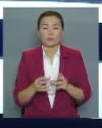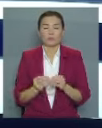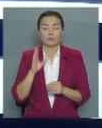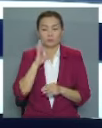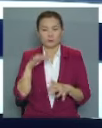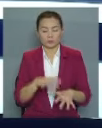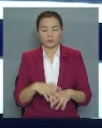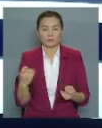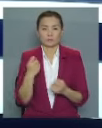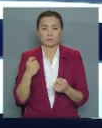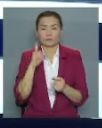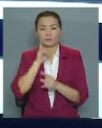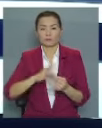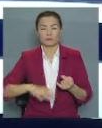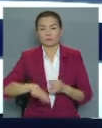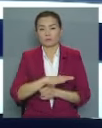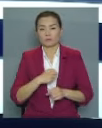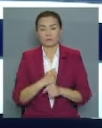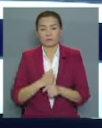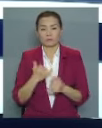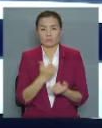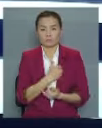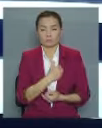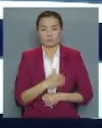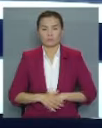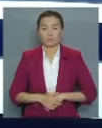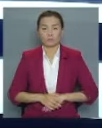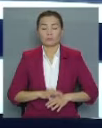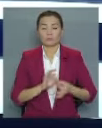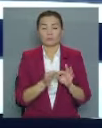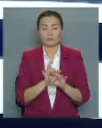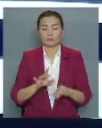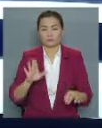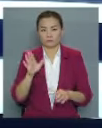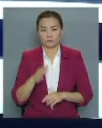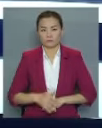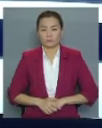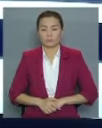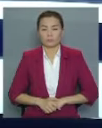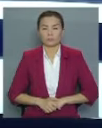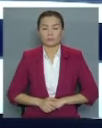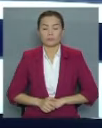құбырынан қожалыққа ыңғайлы жерге су тартып беруін талап етеді. Толығырақ тілші тарқатсын.